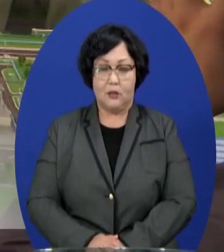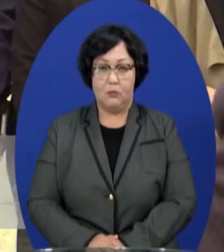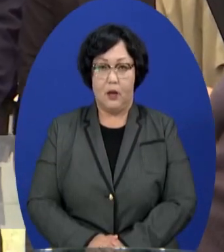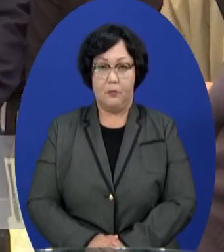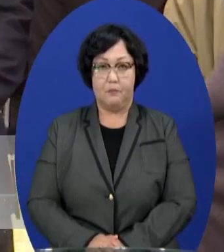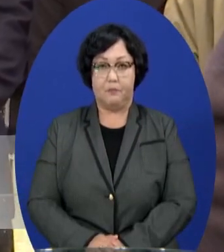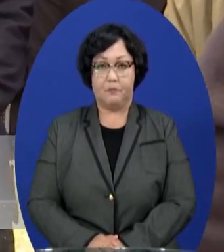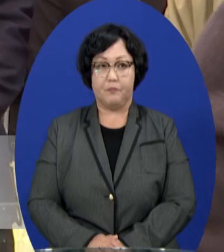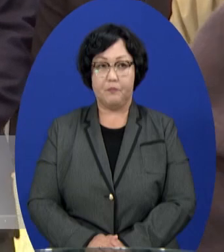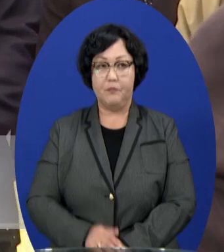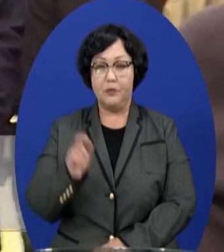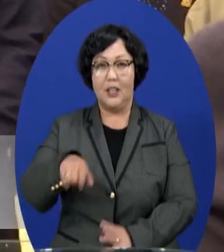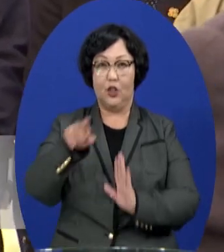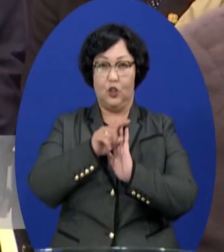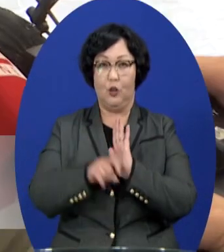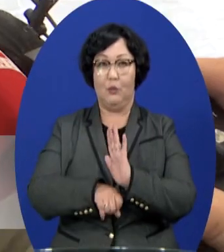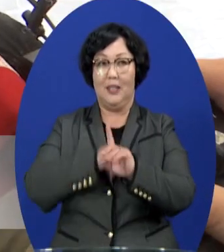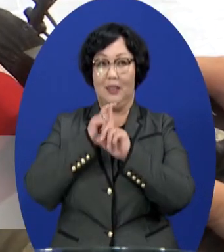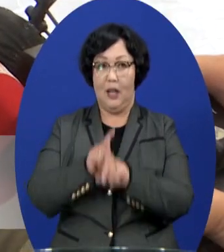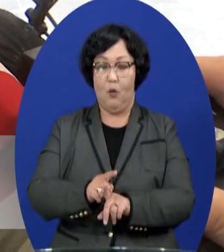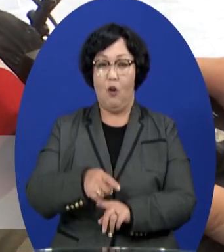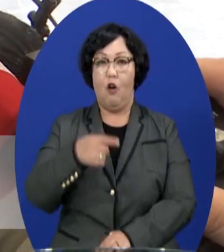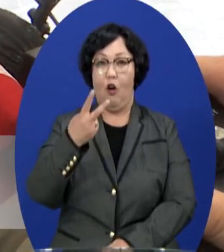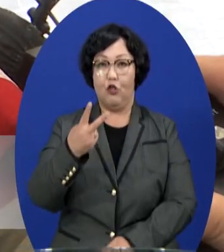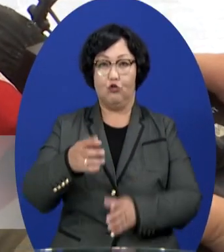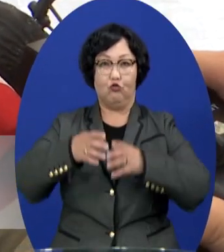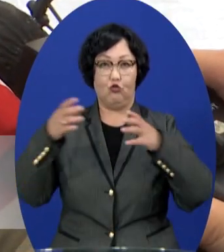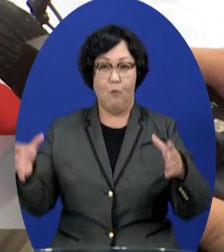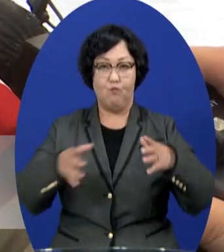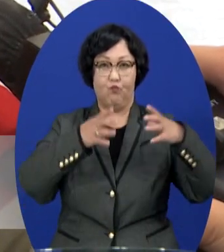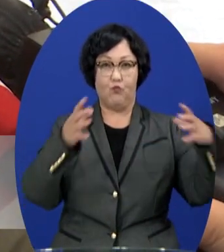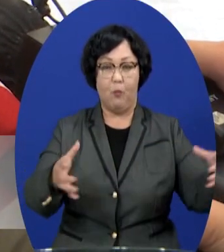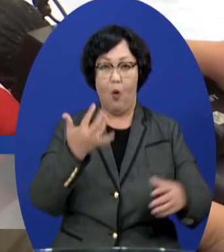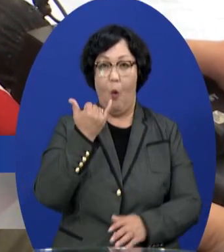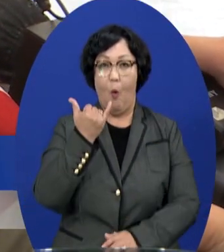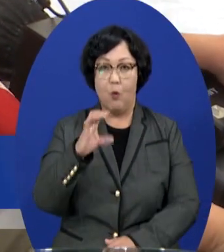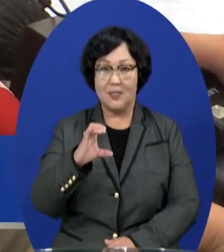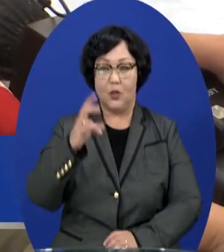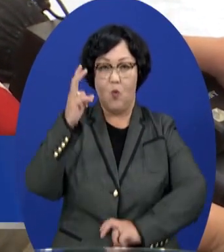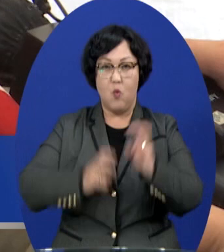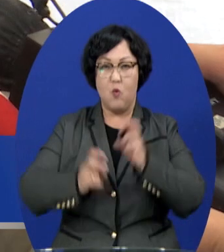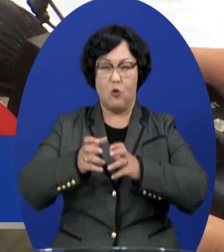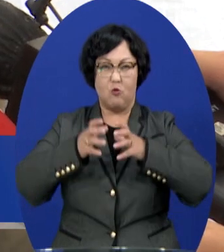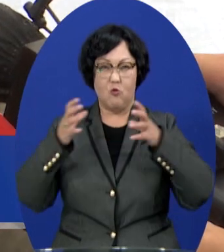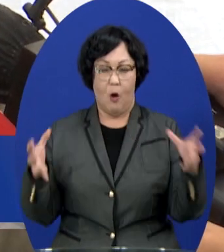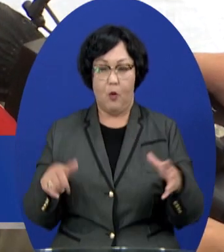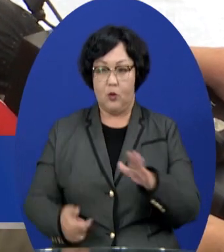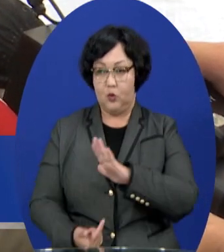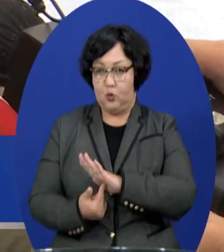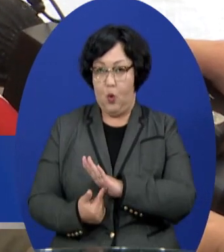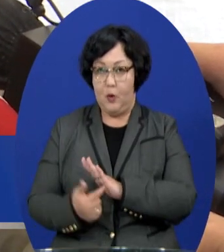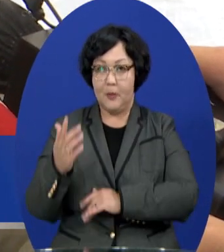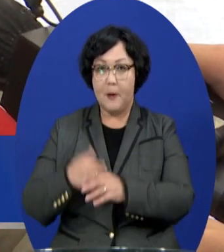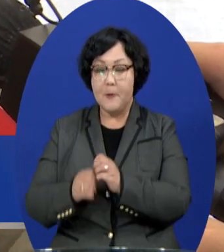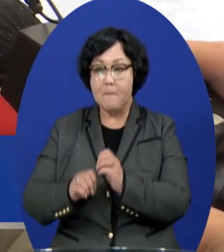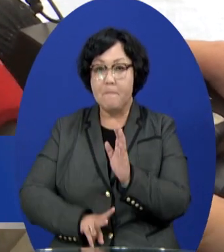бичвэн энэ хөтөлбөрийн хүрээнд хоёр том усны үйлдвэр байгуулагдана. Өнөөдрийн шава тавьж байгаа үйлдвэр бол ус